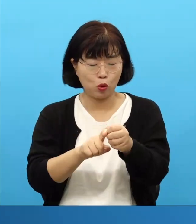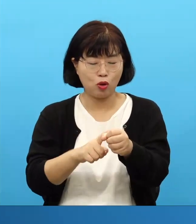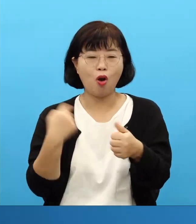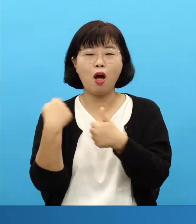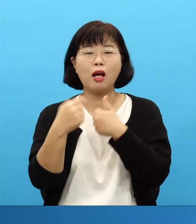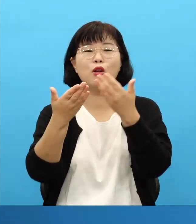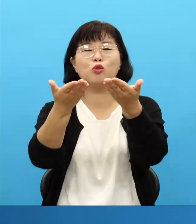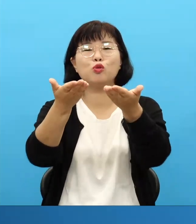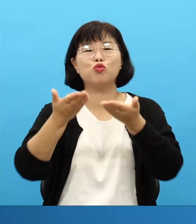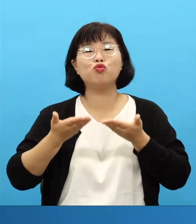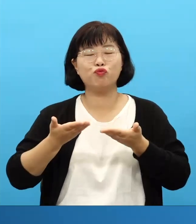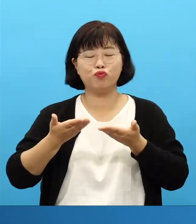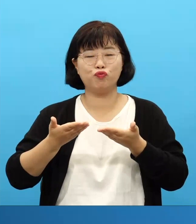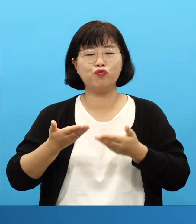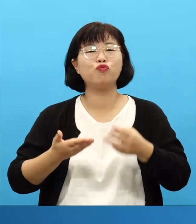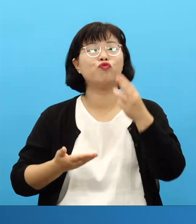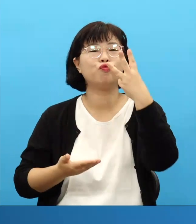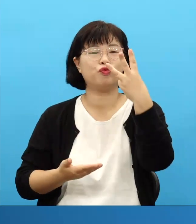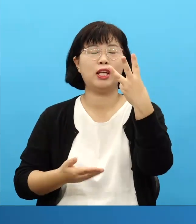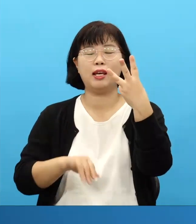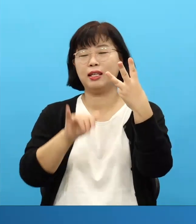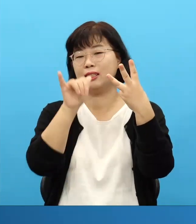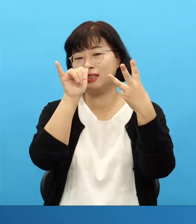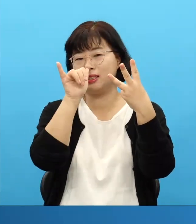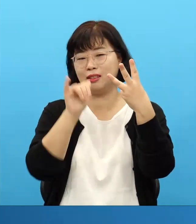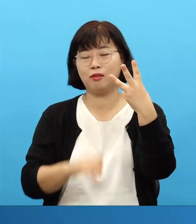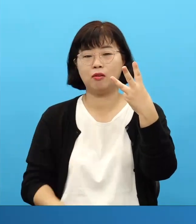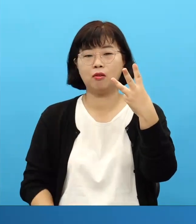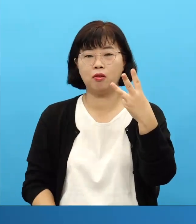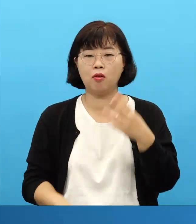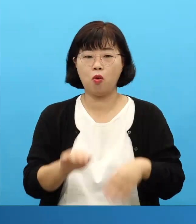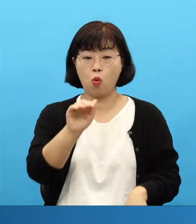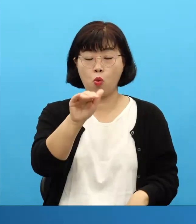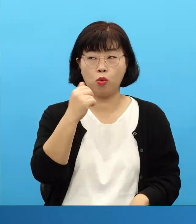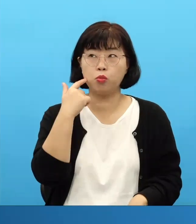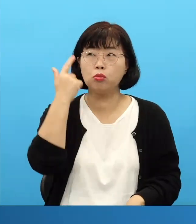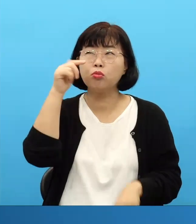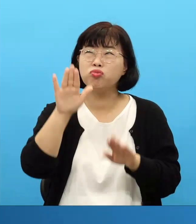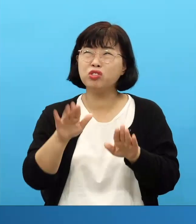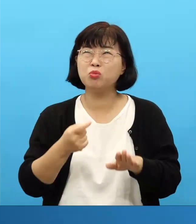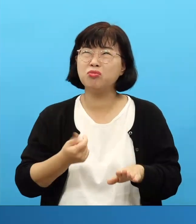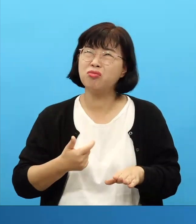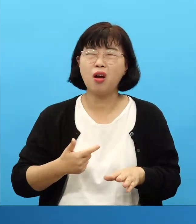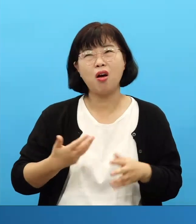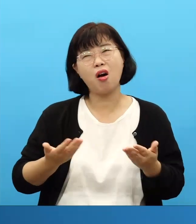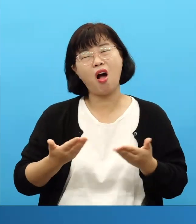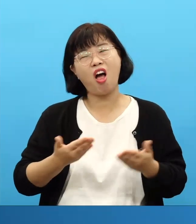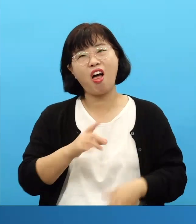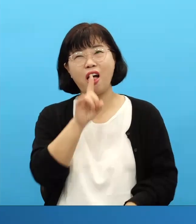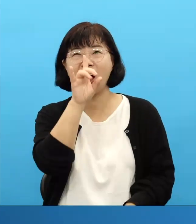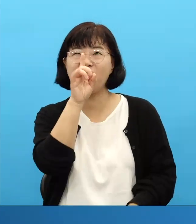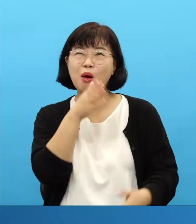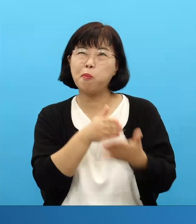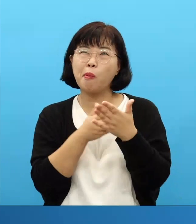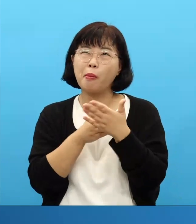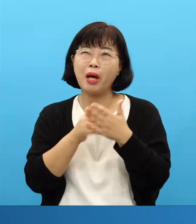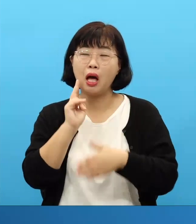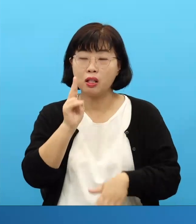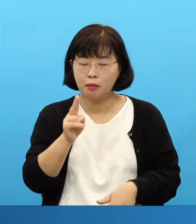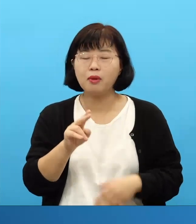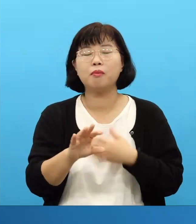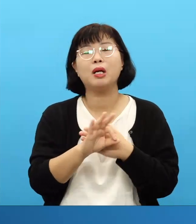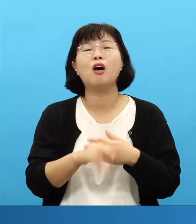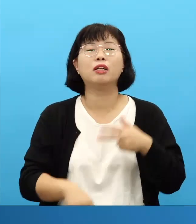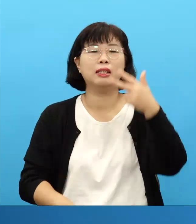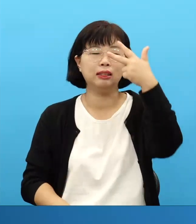지금부터라도 혹시 나는 잘 안 된다는 사람도 이렇게 가면 됩니다. And so if you think that things are not working out for you, then starting now, head in this direction. 자,